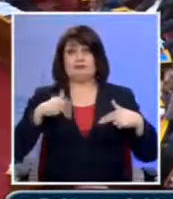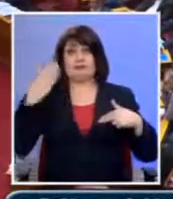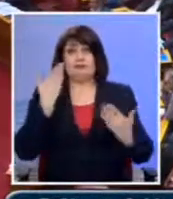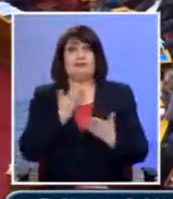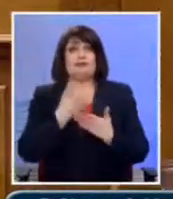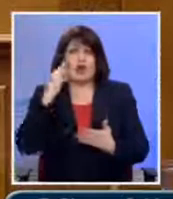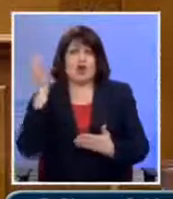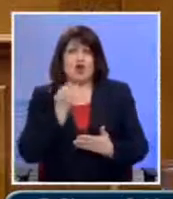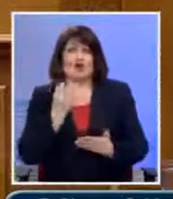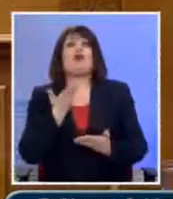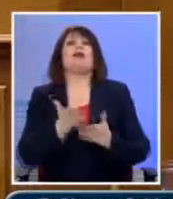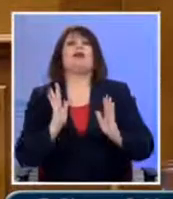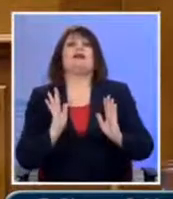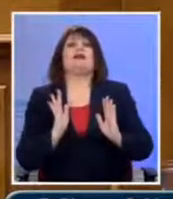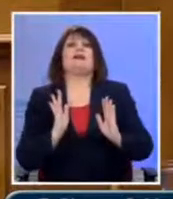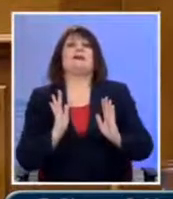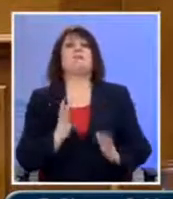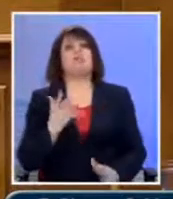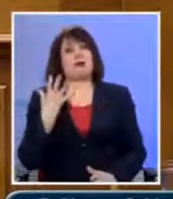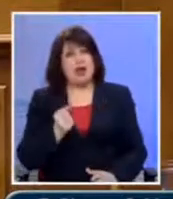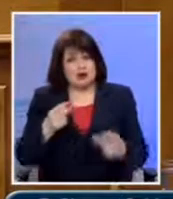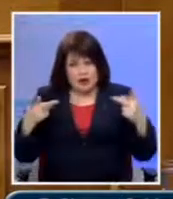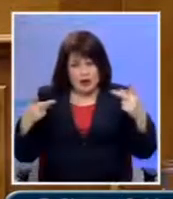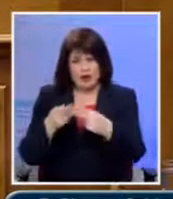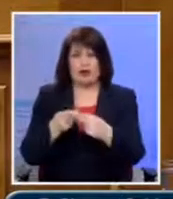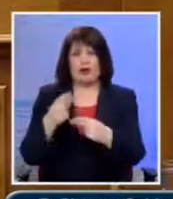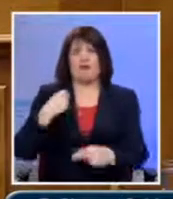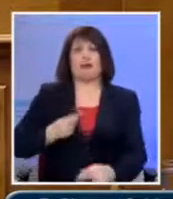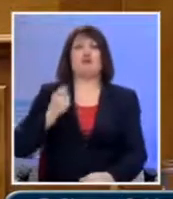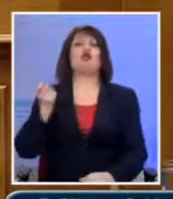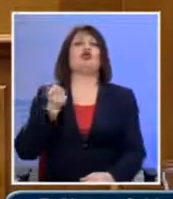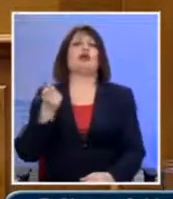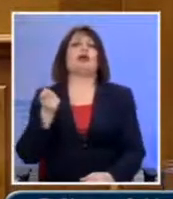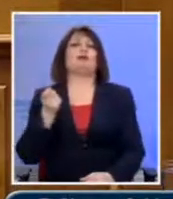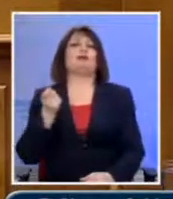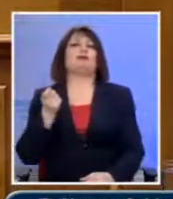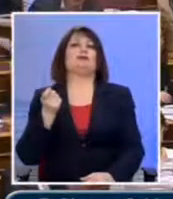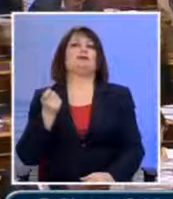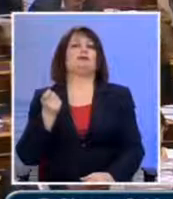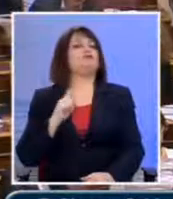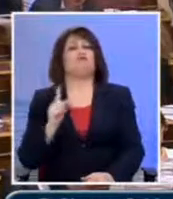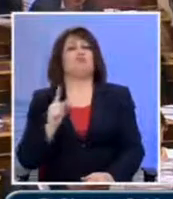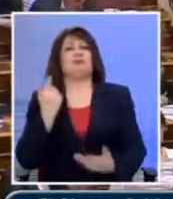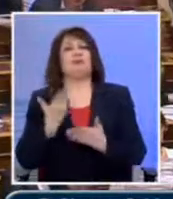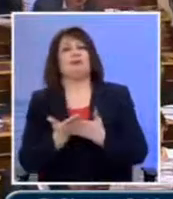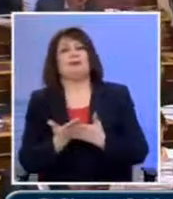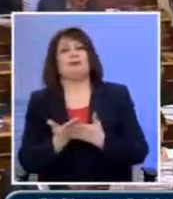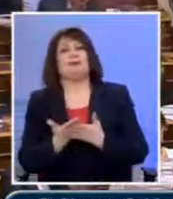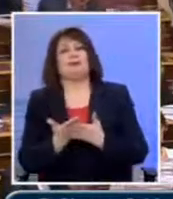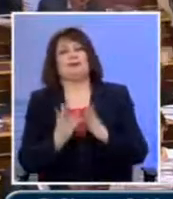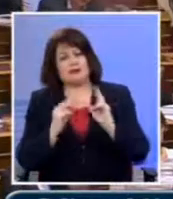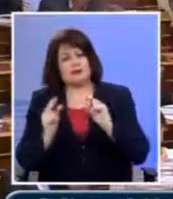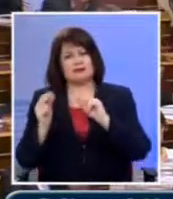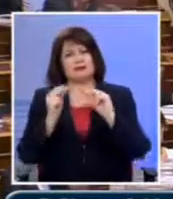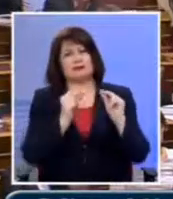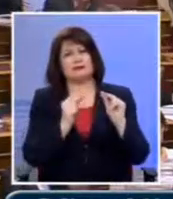αυτονόητο, το να υπάρξει κούρεμα του δημόσιου χρέους. Δεν το ζήτησε, παρότι συζητήθηκε ακόμη και